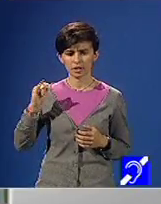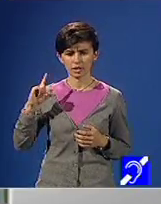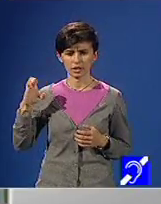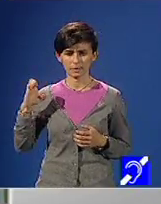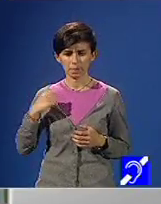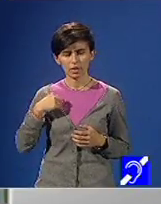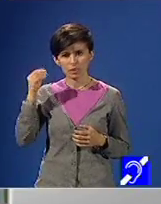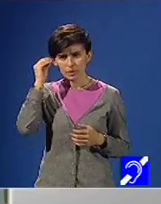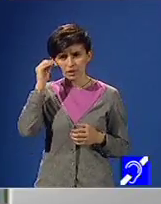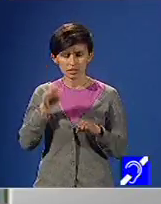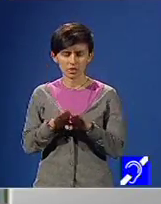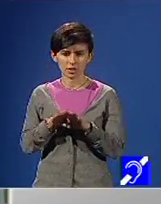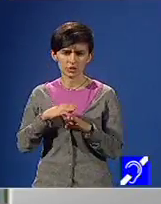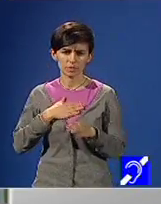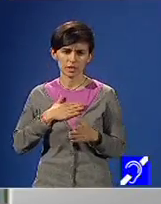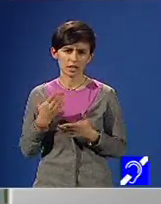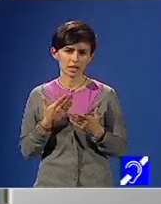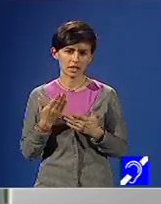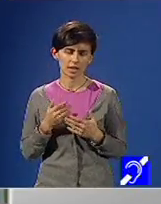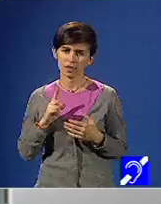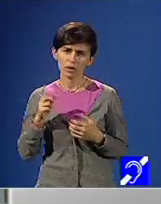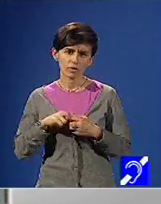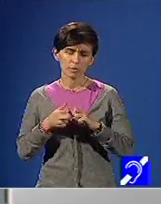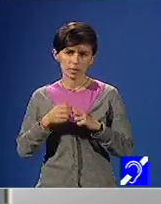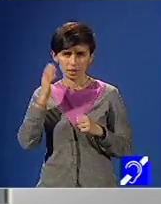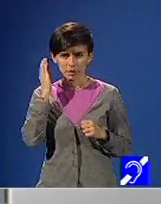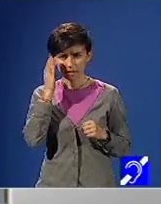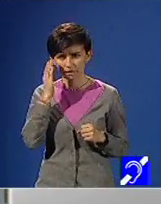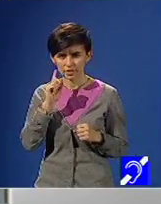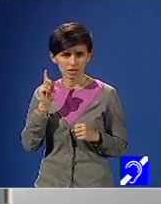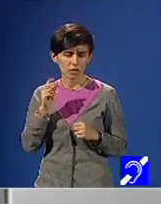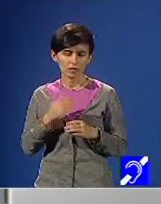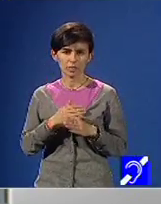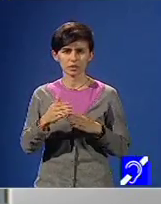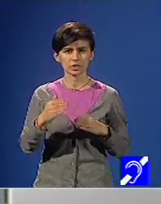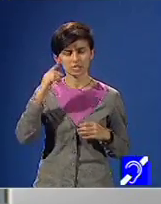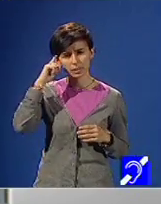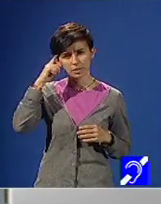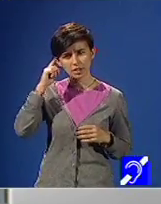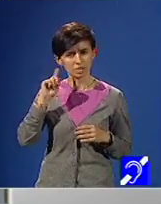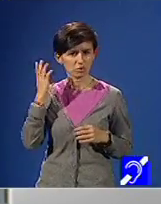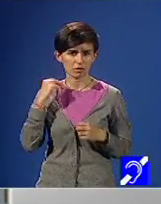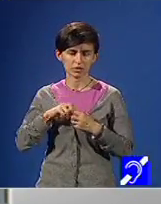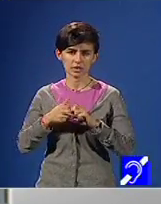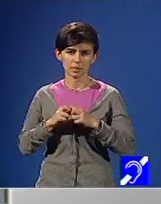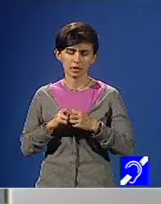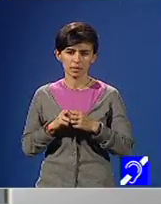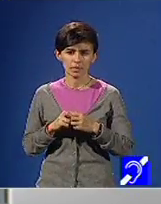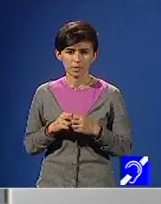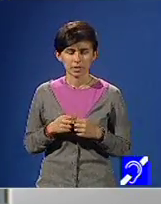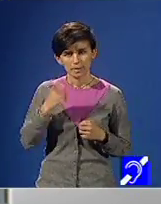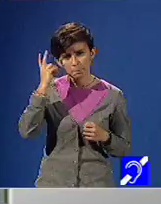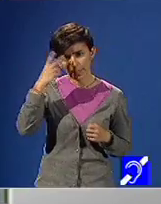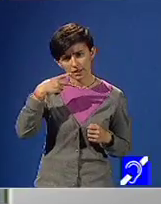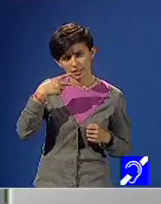care nu aveau alte dificultăți de învățare, care nu aveau retard mental, nu aveau probleme de intelect, de a